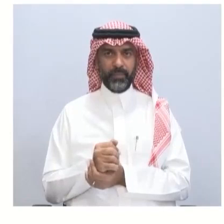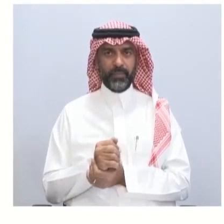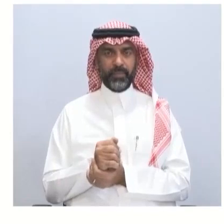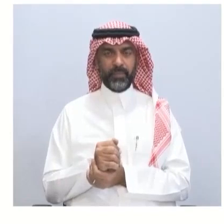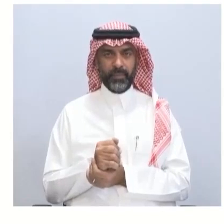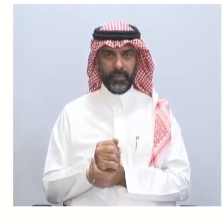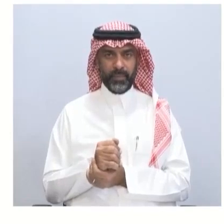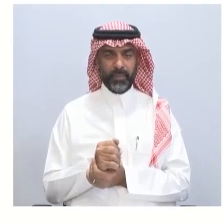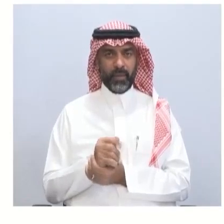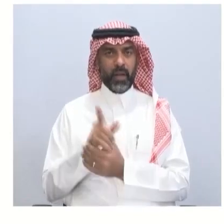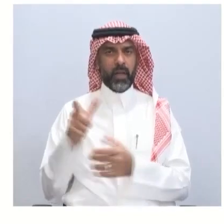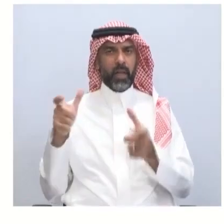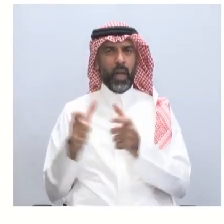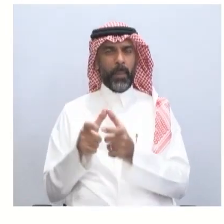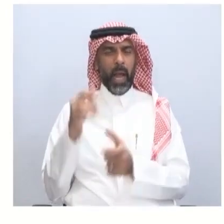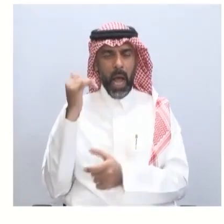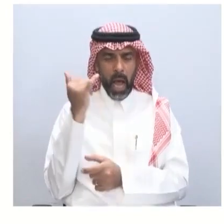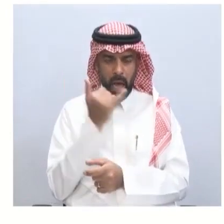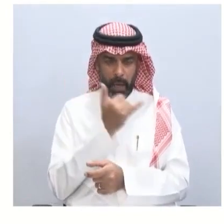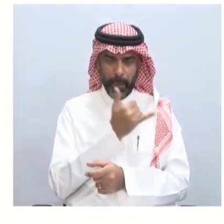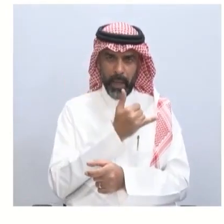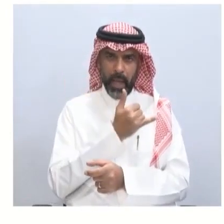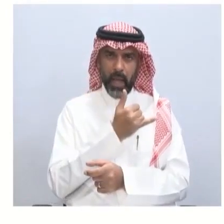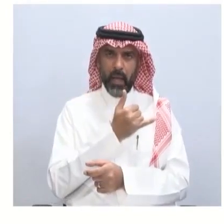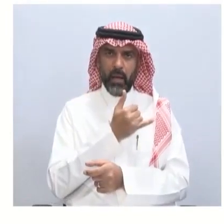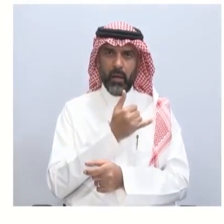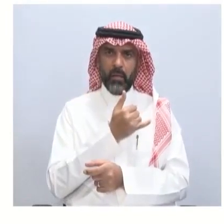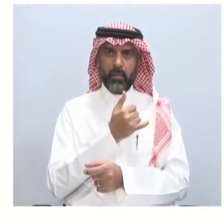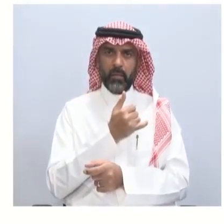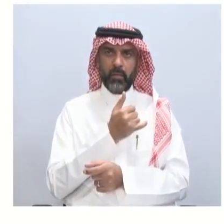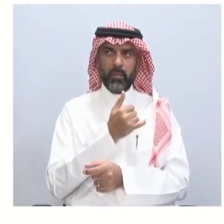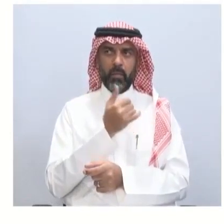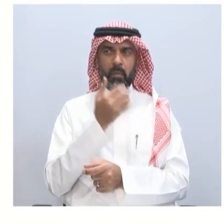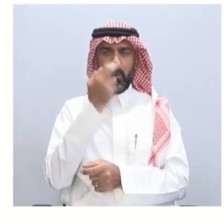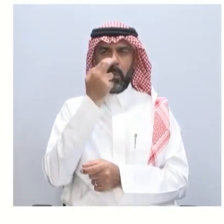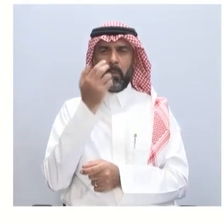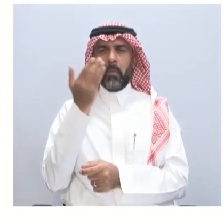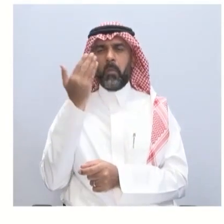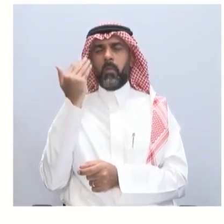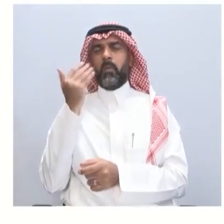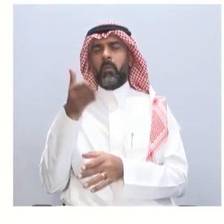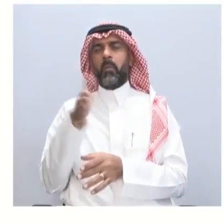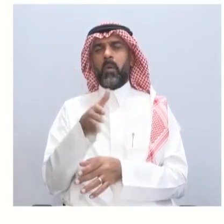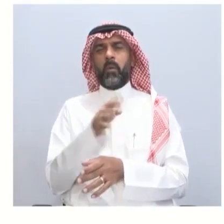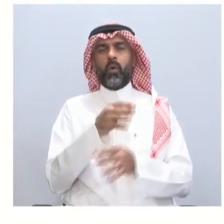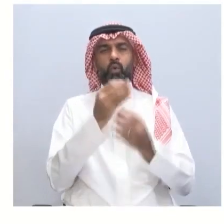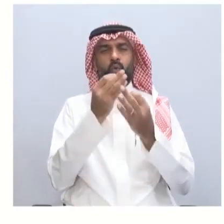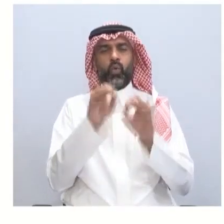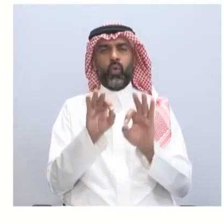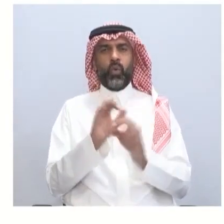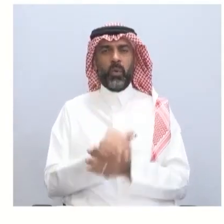وهي قبيله عربيه بائده عاشت ابنائ وبنات الطلاب